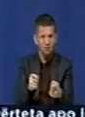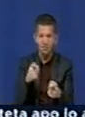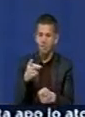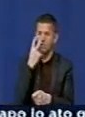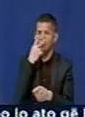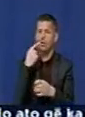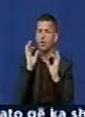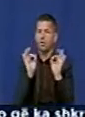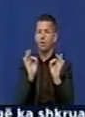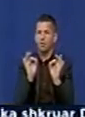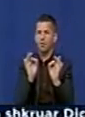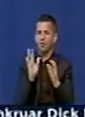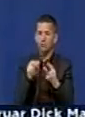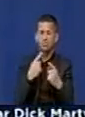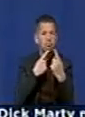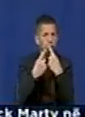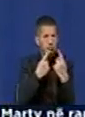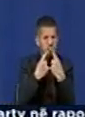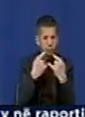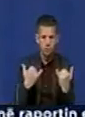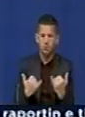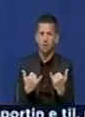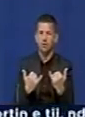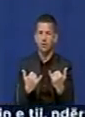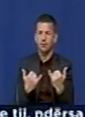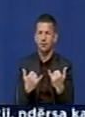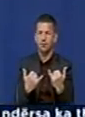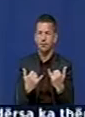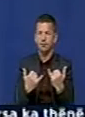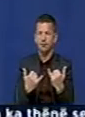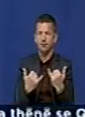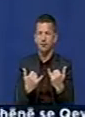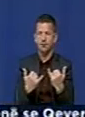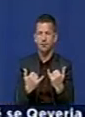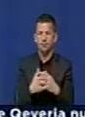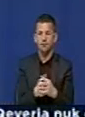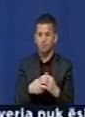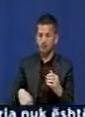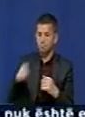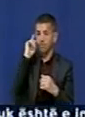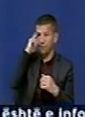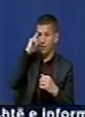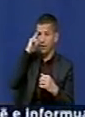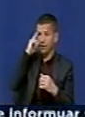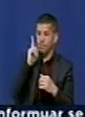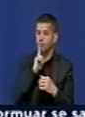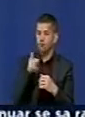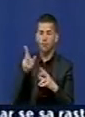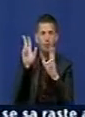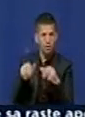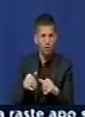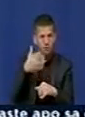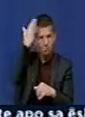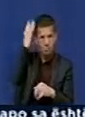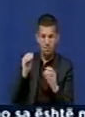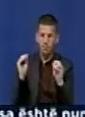çështje normale për të diskutuar sot në këtë seancë të kuvendit. Jo pse ne po mendojmë që ata mund të